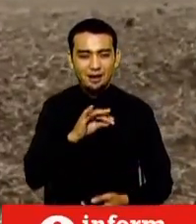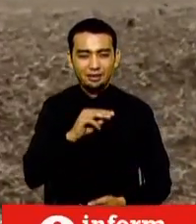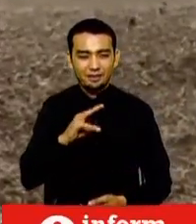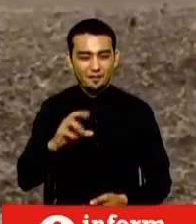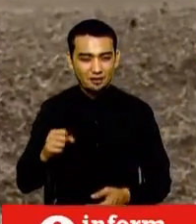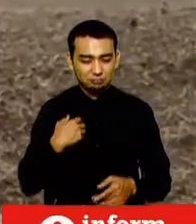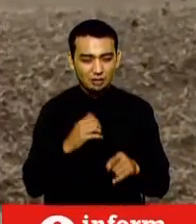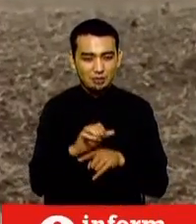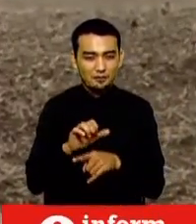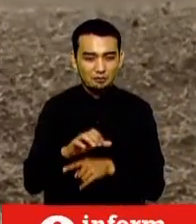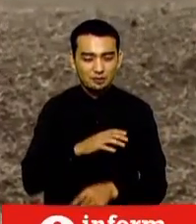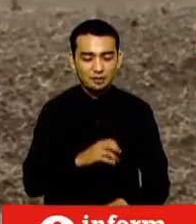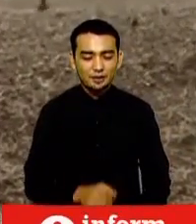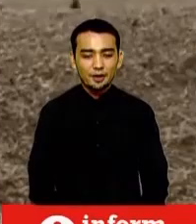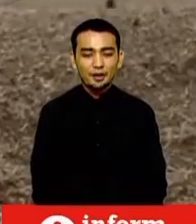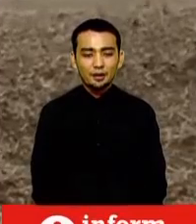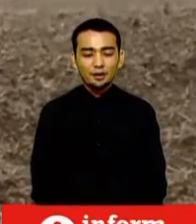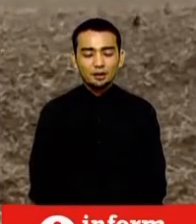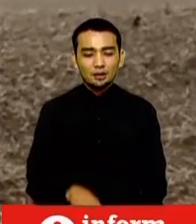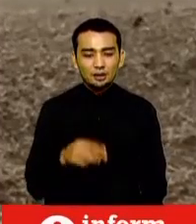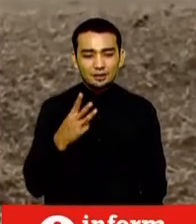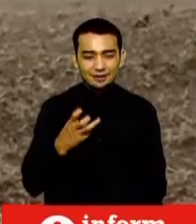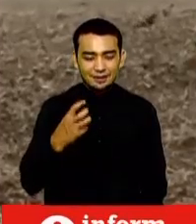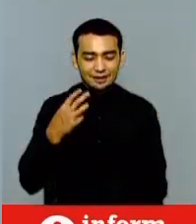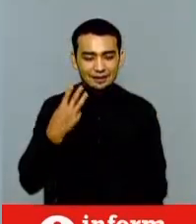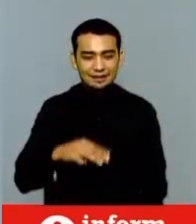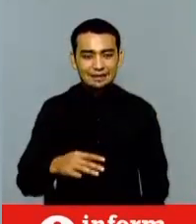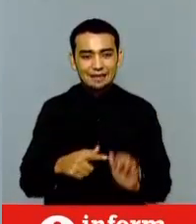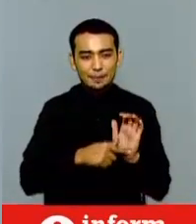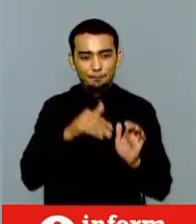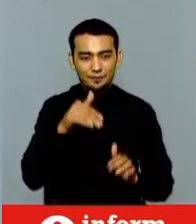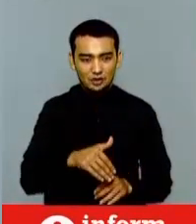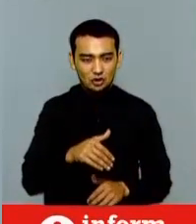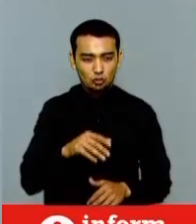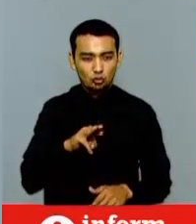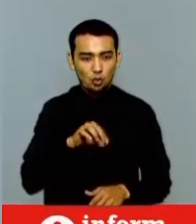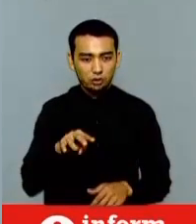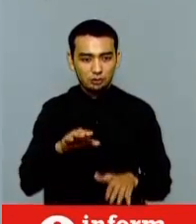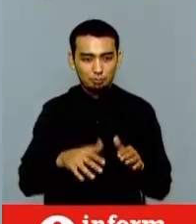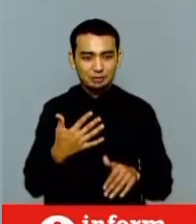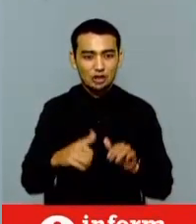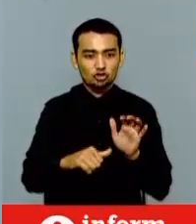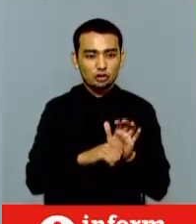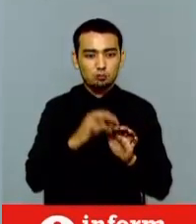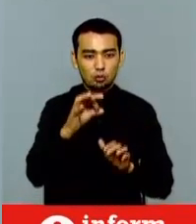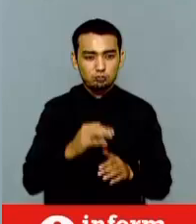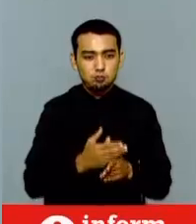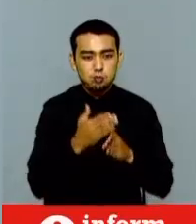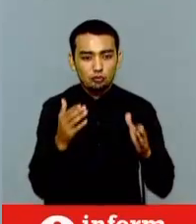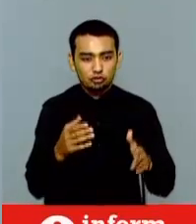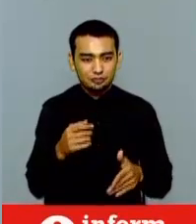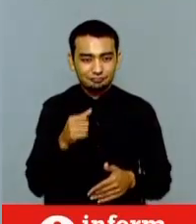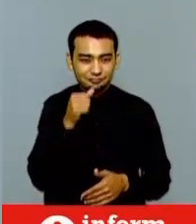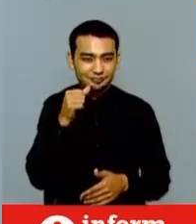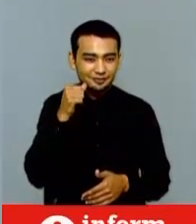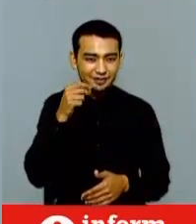полугодие 2023 года произведено 337 тысяч тонн амофоса, что на 56% больше по сравнению с аналогичным